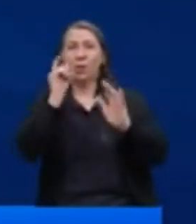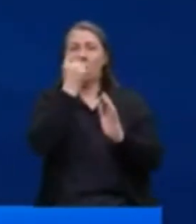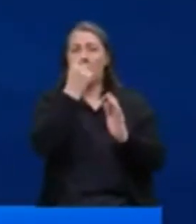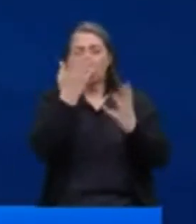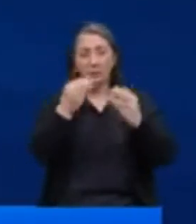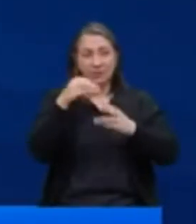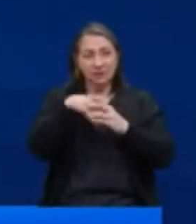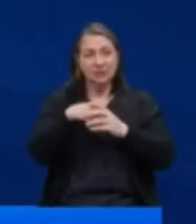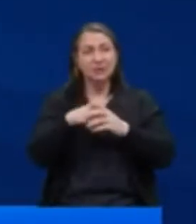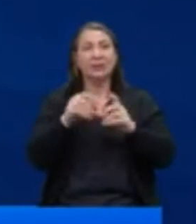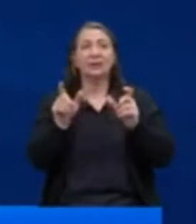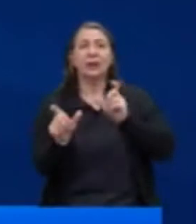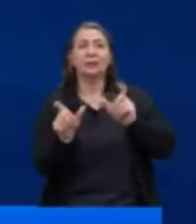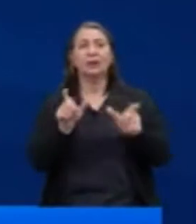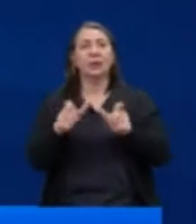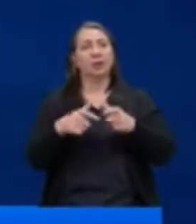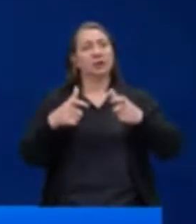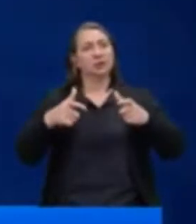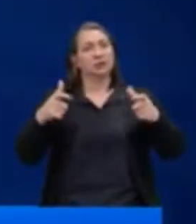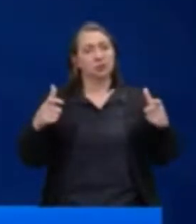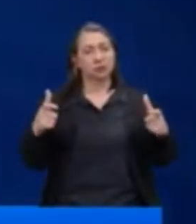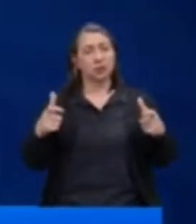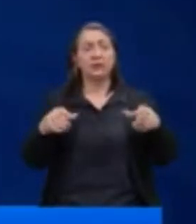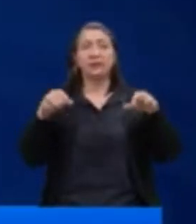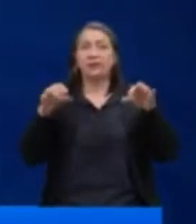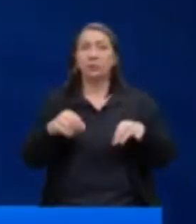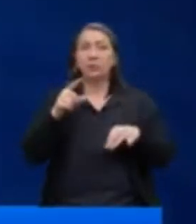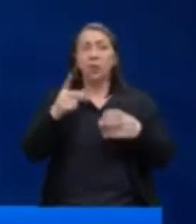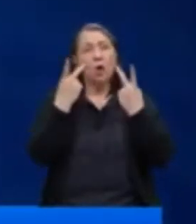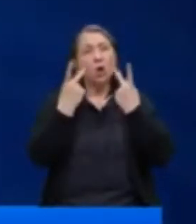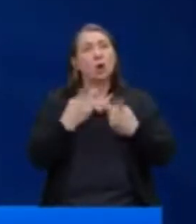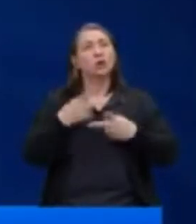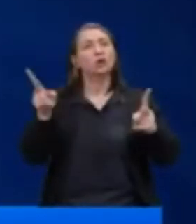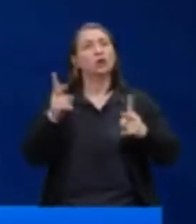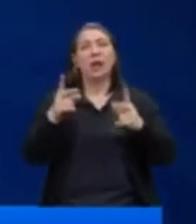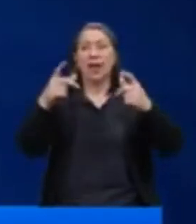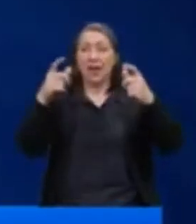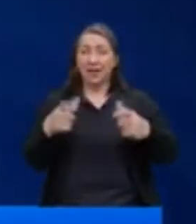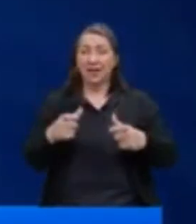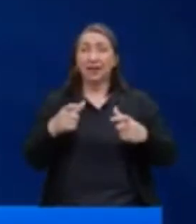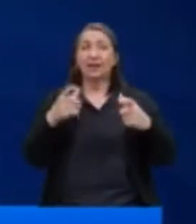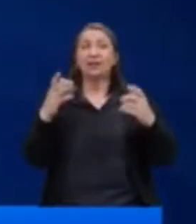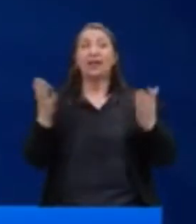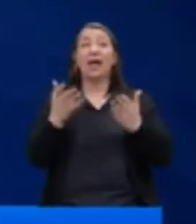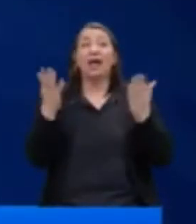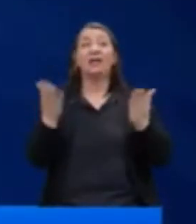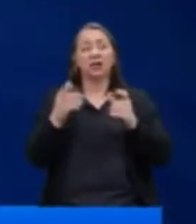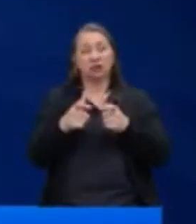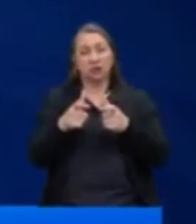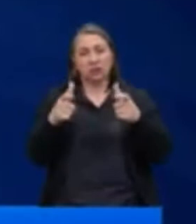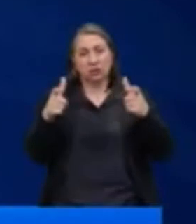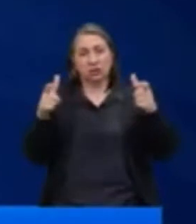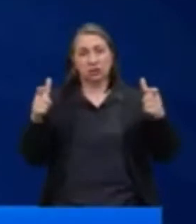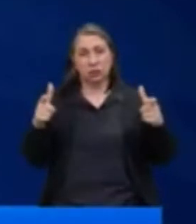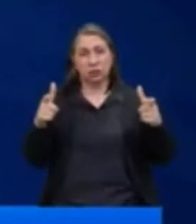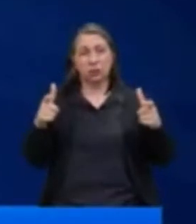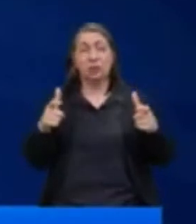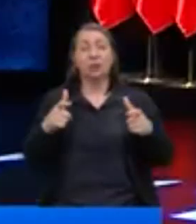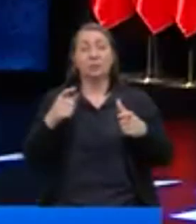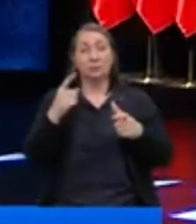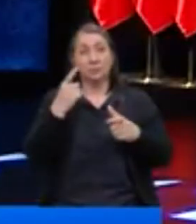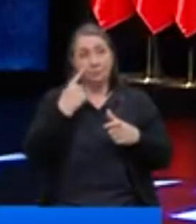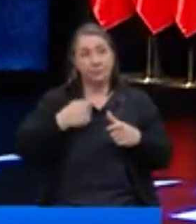yönelik tedbirler geliştiriyoruz. Şimdi bu özgürlüklerin alanını daha da genişletiyoruz.